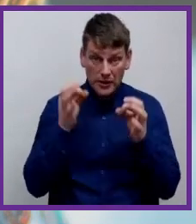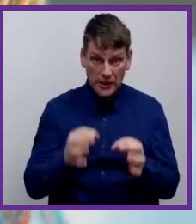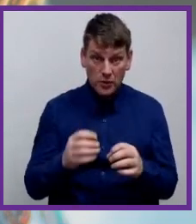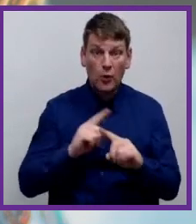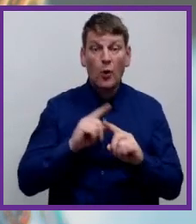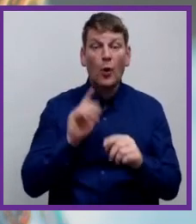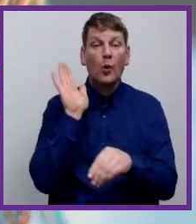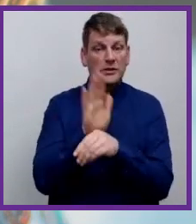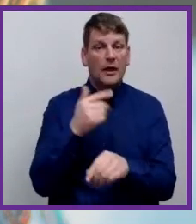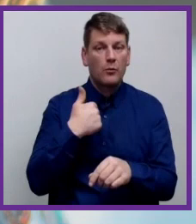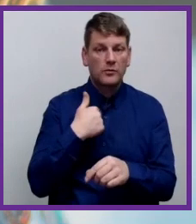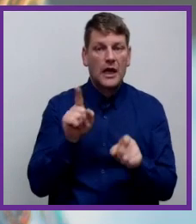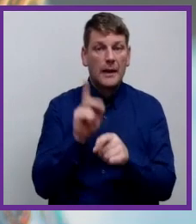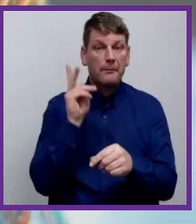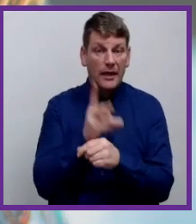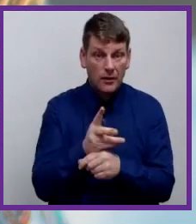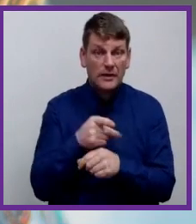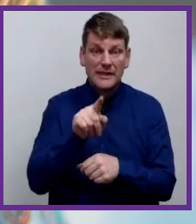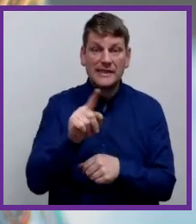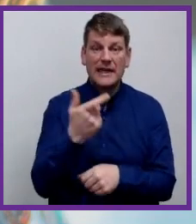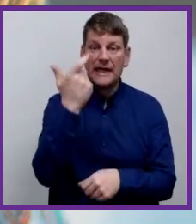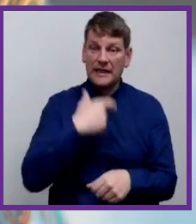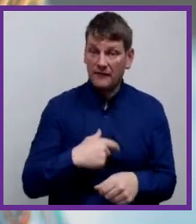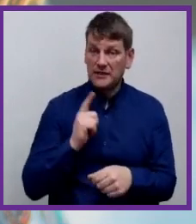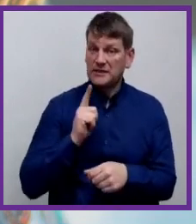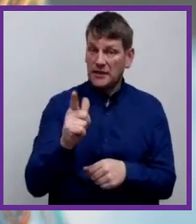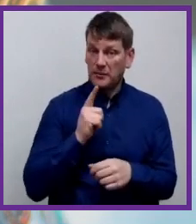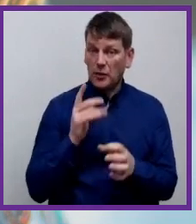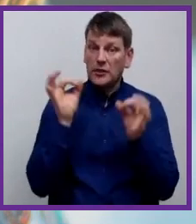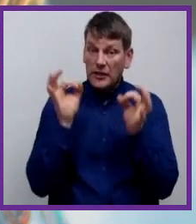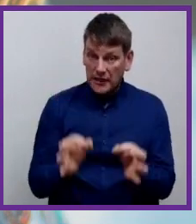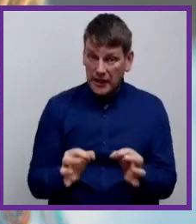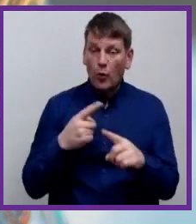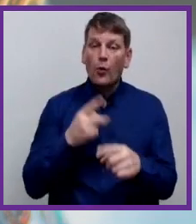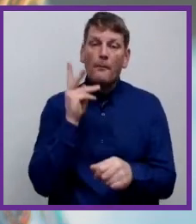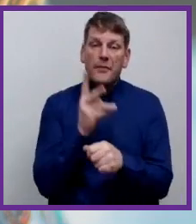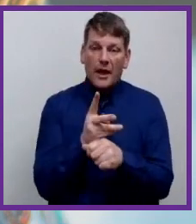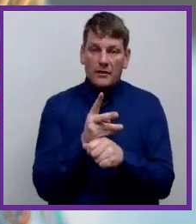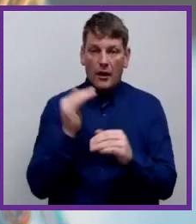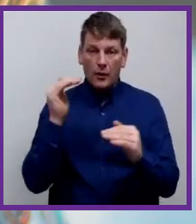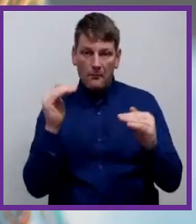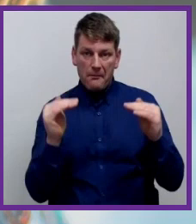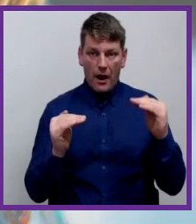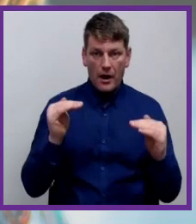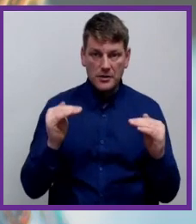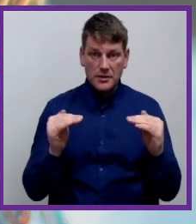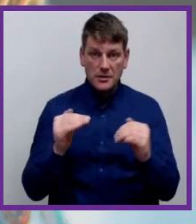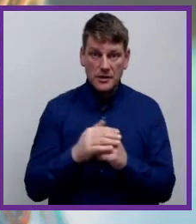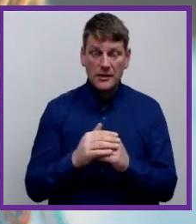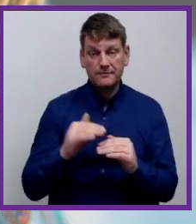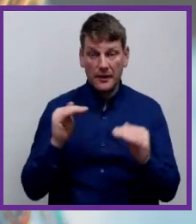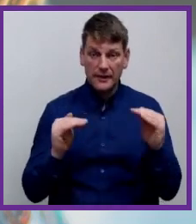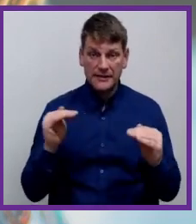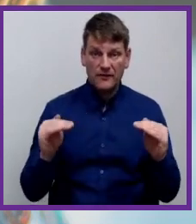arī pienākums. Tas ir individu savstarpējo tiesību un pienākumu balanss vai